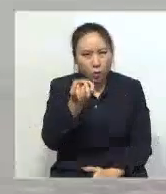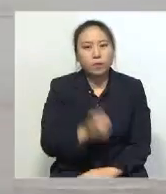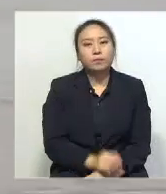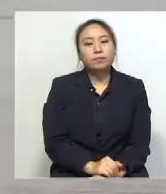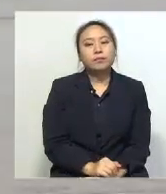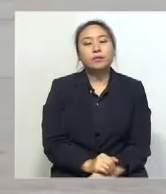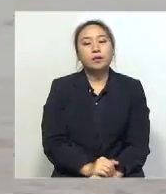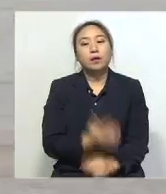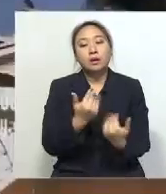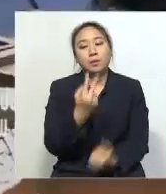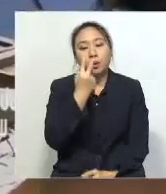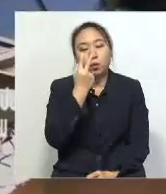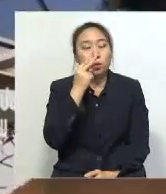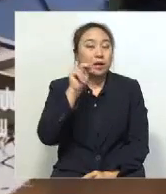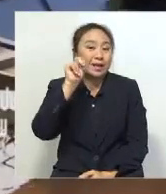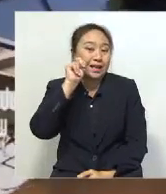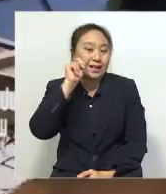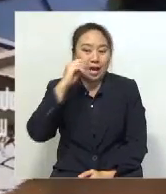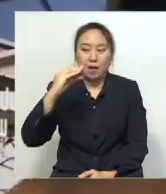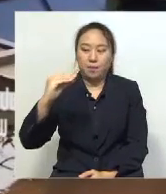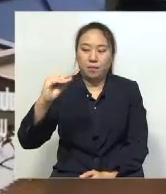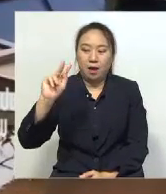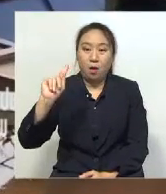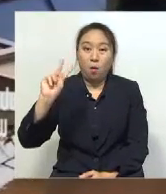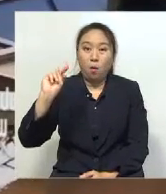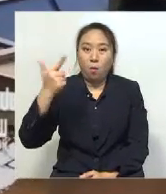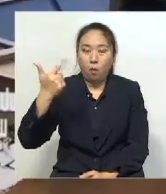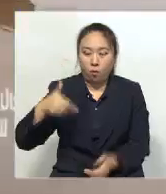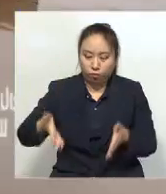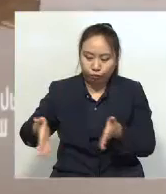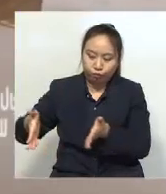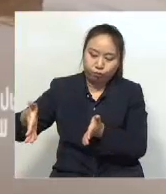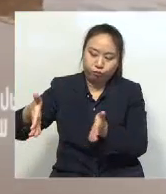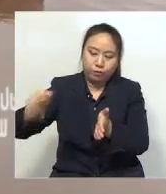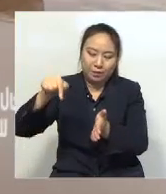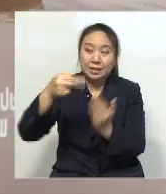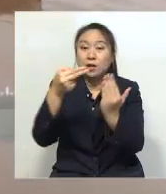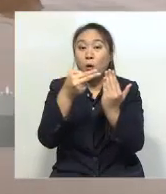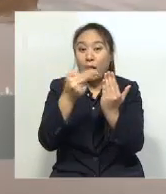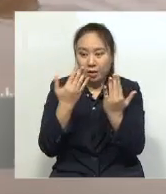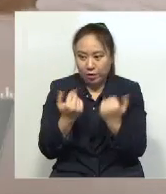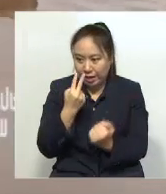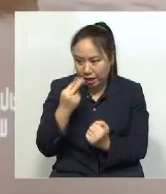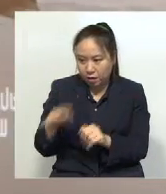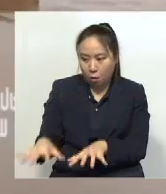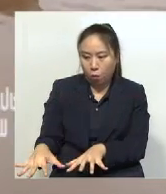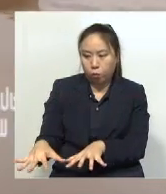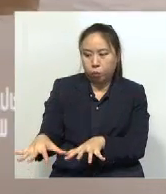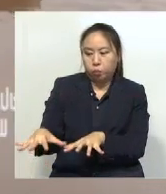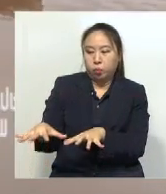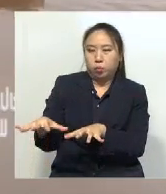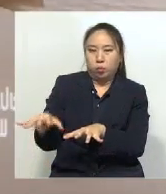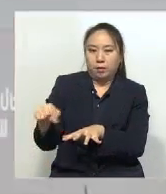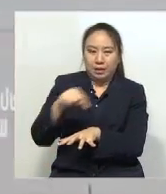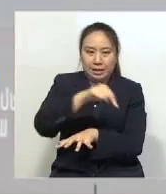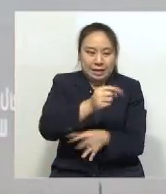ไปดภาพรวมกันะคะ ระดับ ใแน้ําของที่จงหวดน้คาย อย่ทผชมเห็น ตอนนี้ยถอวาสูงอยู่ แล้วก็ยัง